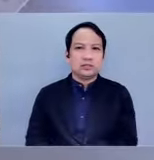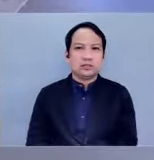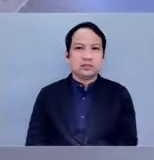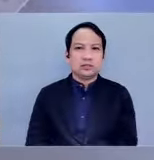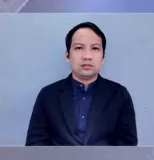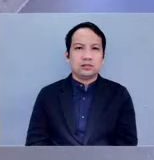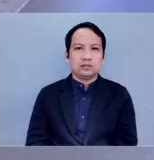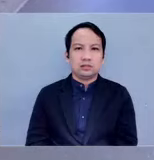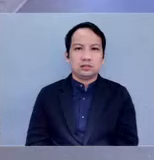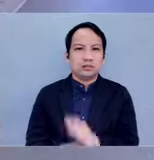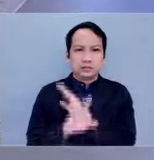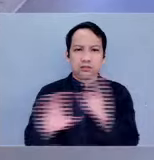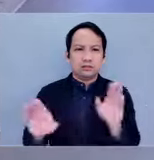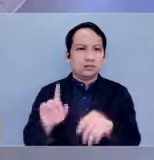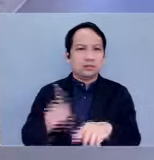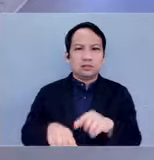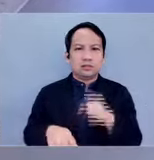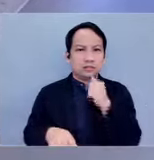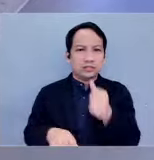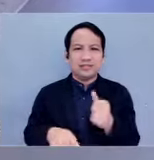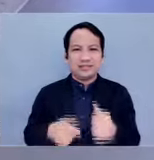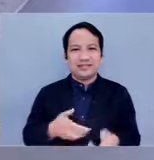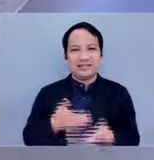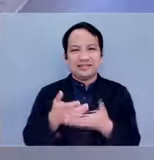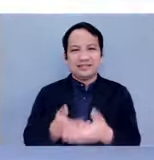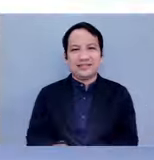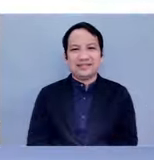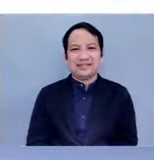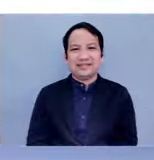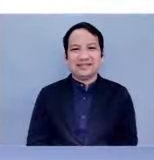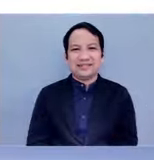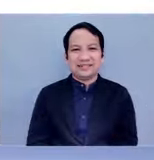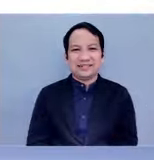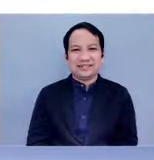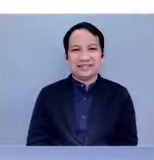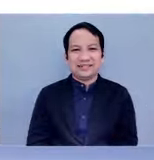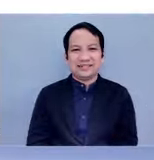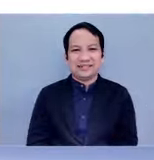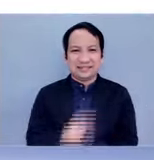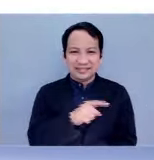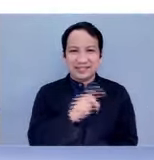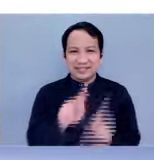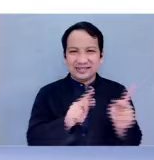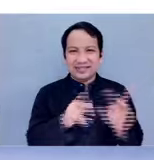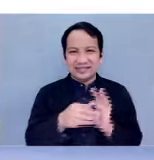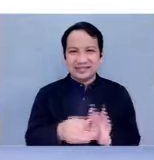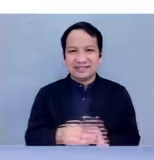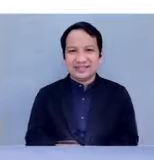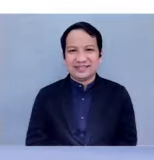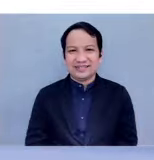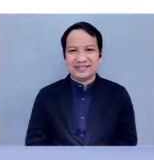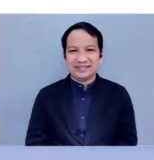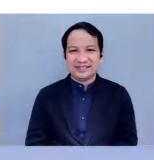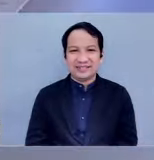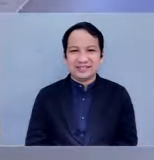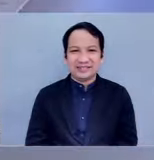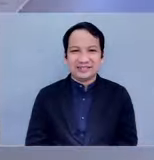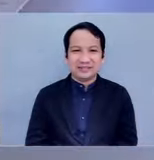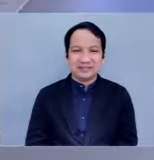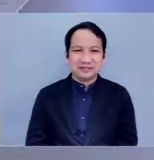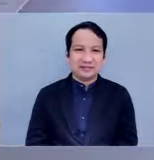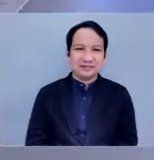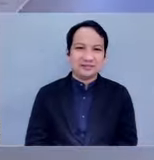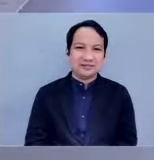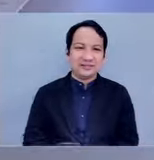pinag-uusapan. Hindi mo kami na-please. Yun na nga, exacto. So, hindi ka people pleaser. Sure tayo doon. At aminado din naman siya. Alam mo, aminado